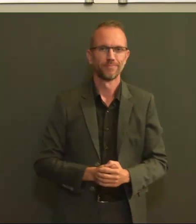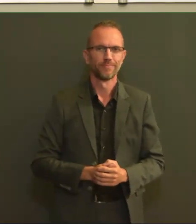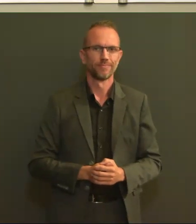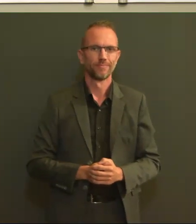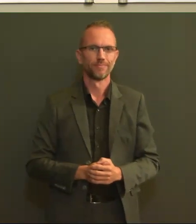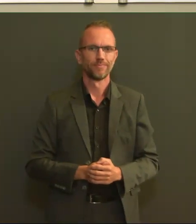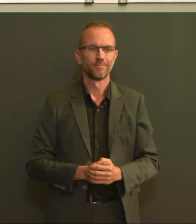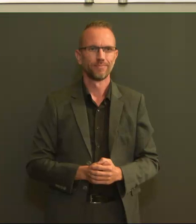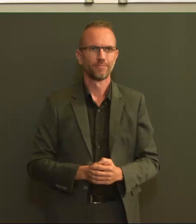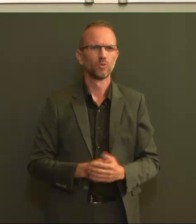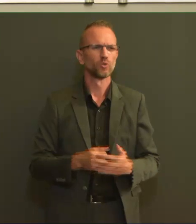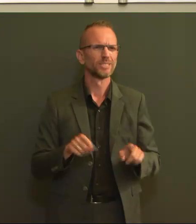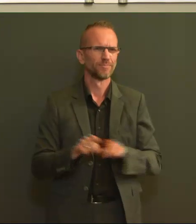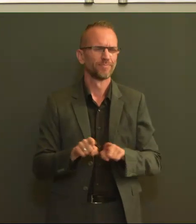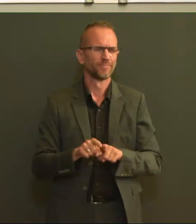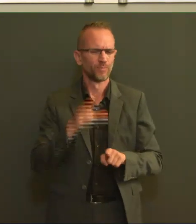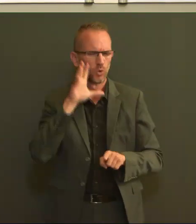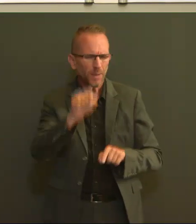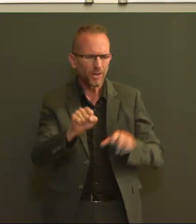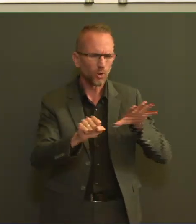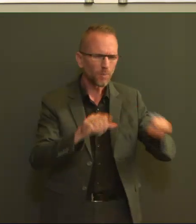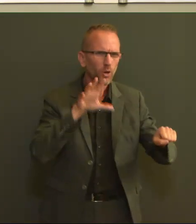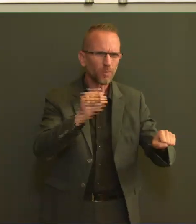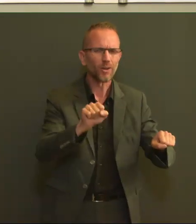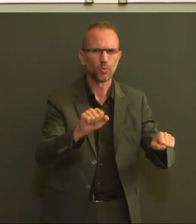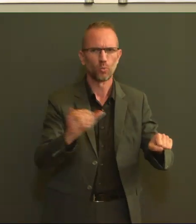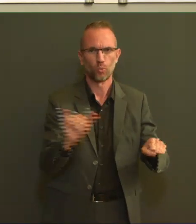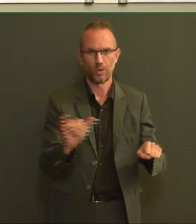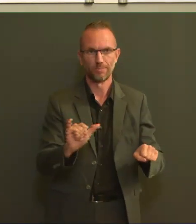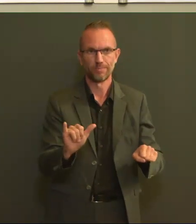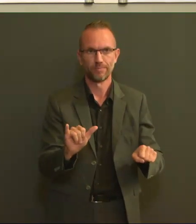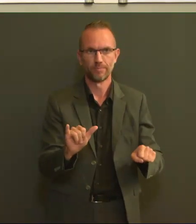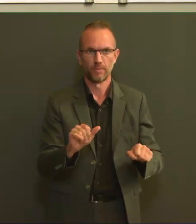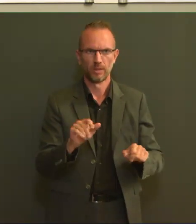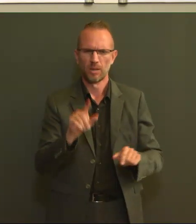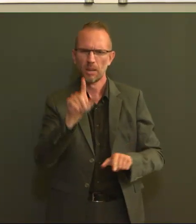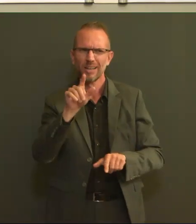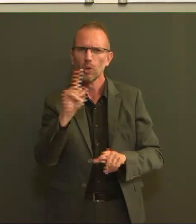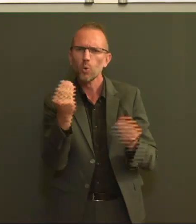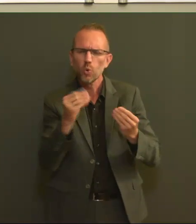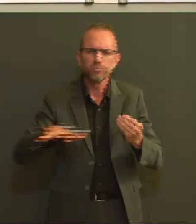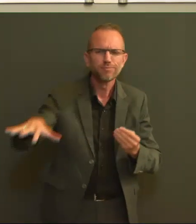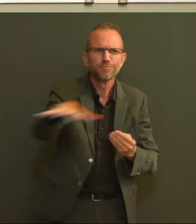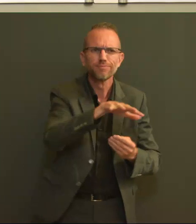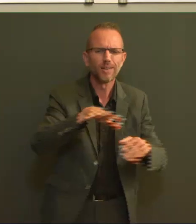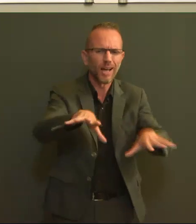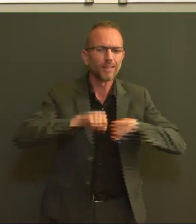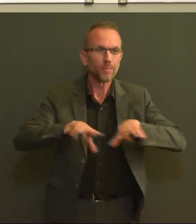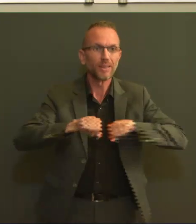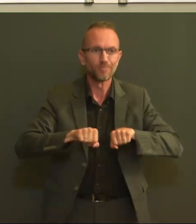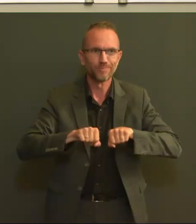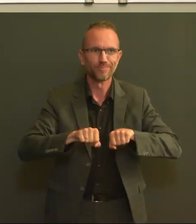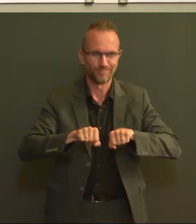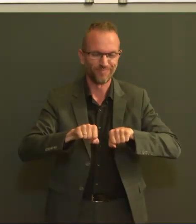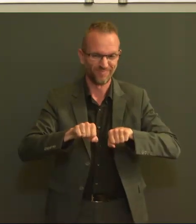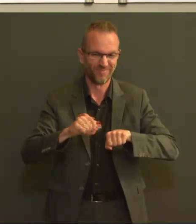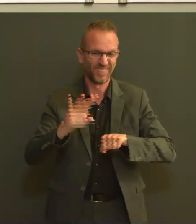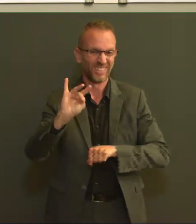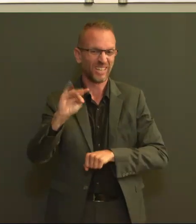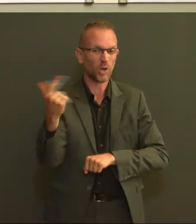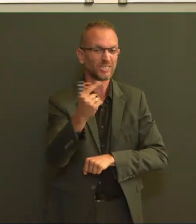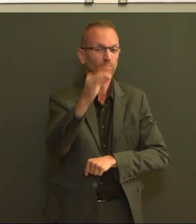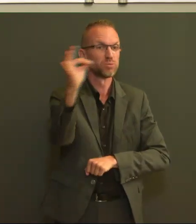On remarque aussi que 47% de ces nouvelles infections de la semaine dernière se sont